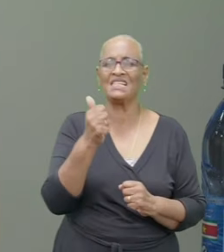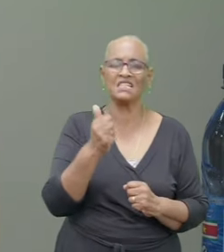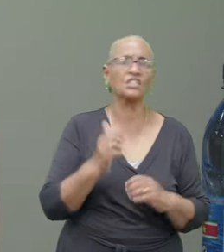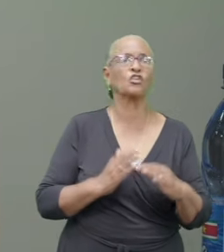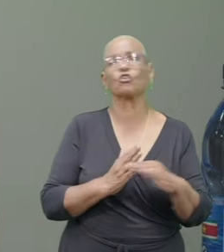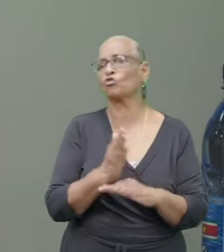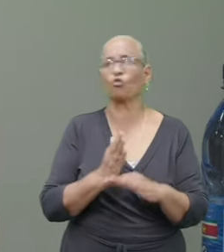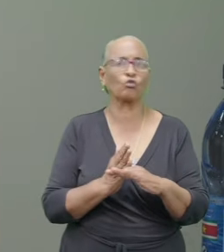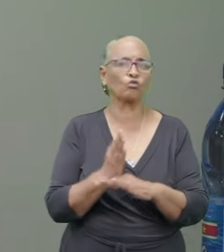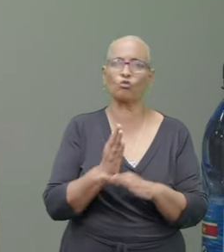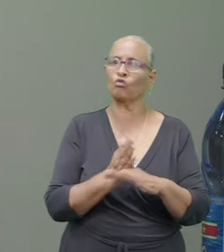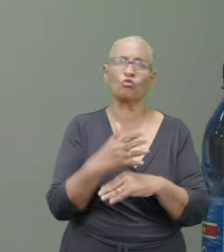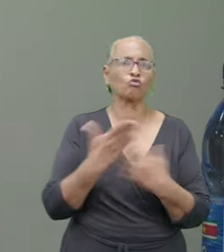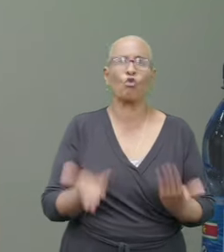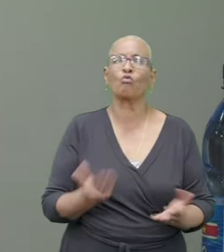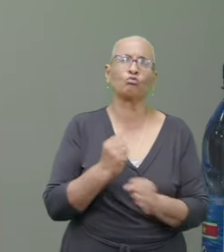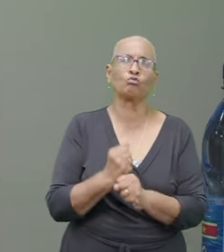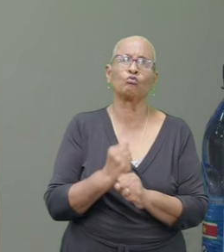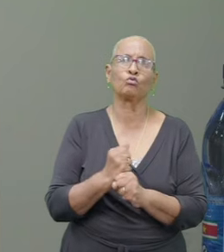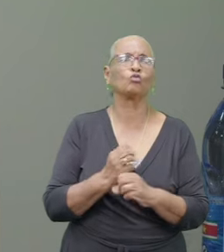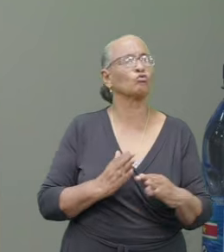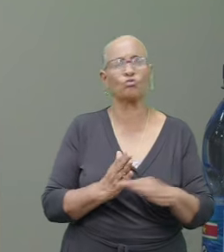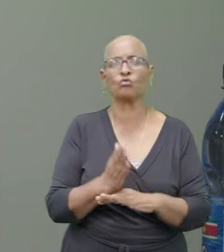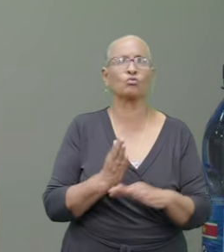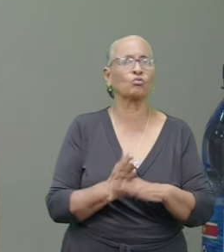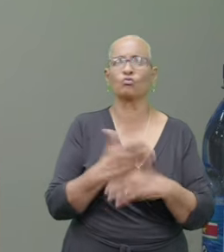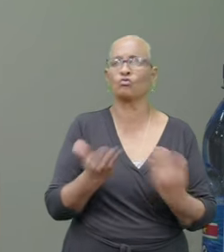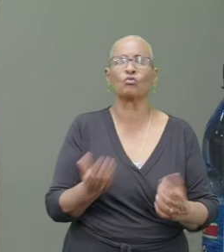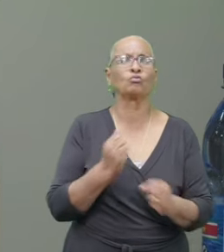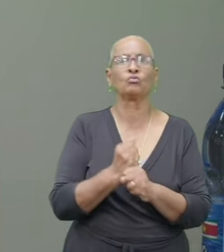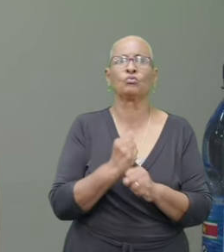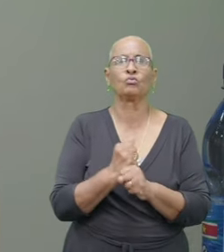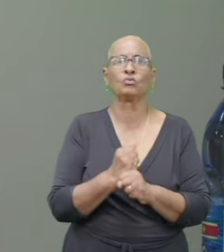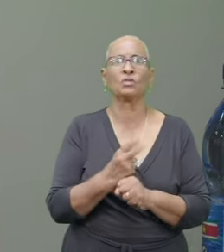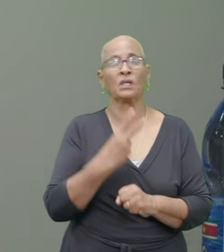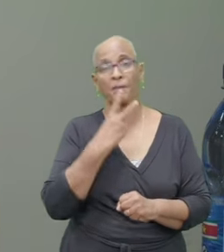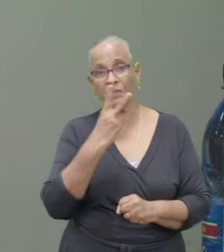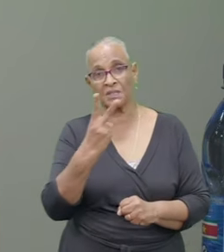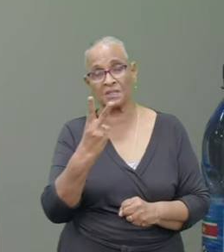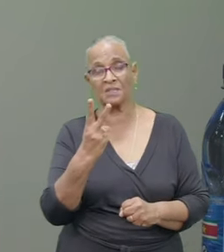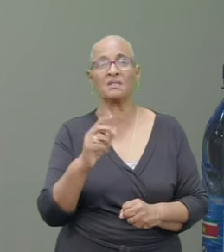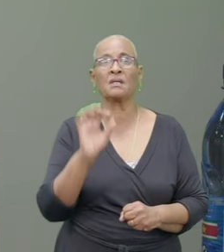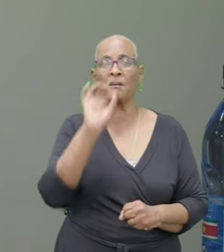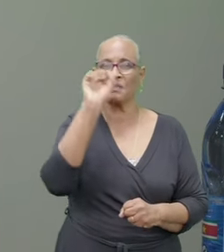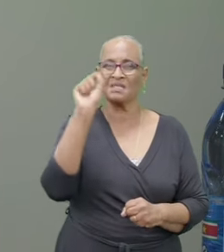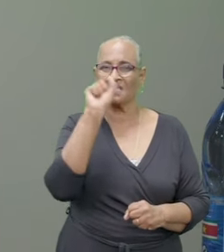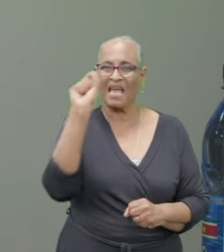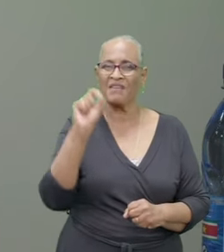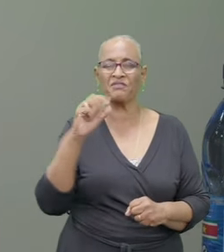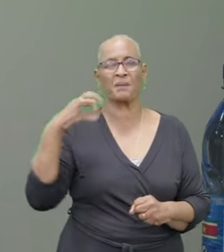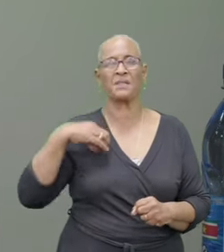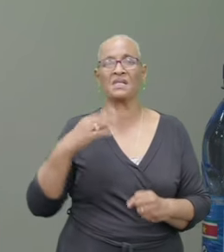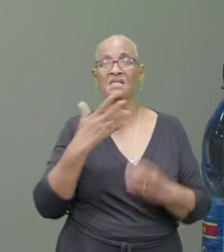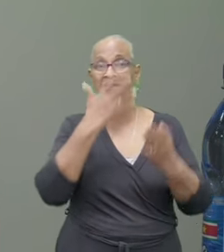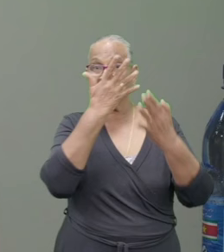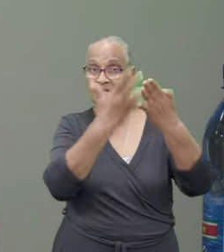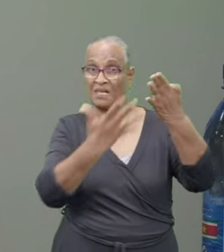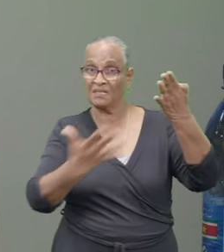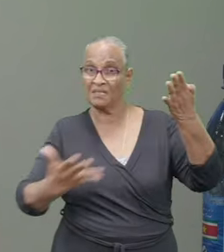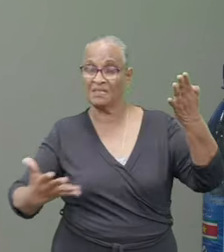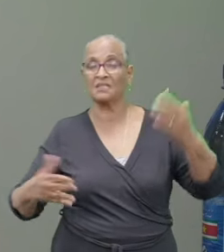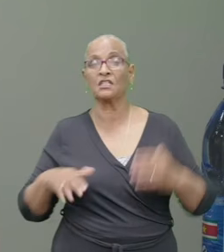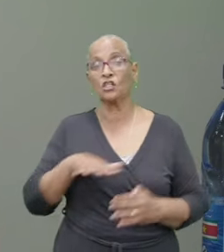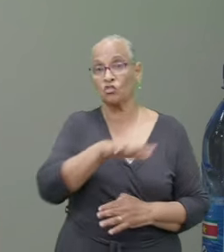aan het doen zijn. We hebben het al gezegd, want hij heeft het ook gezien aan de cijfers die de minister gepresenteerd heeft. De situatie waar we